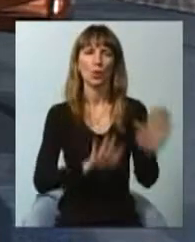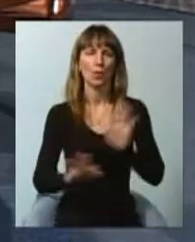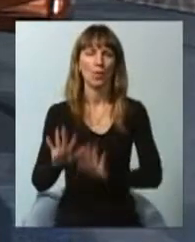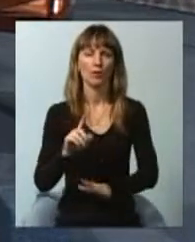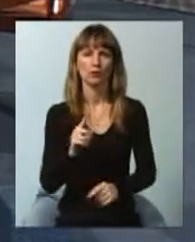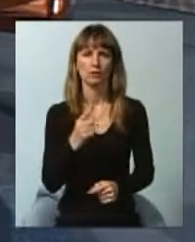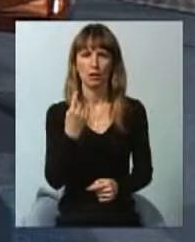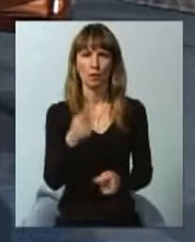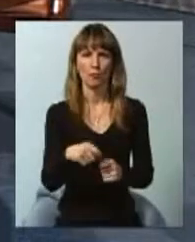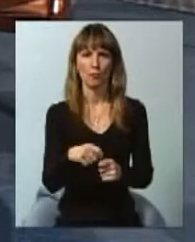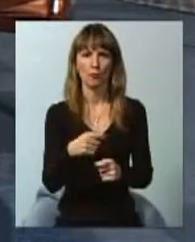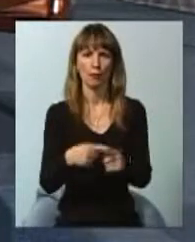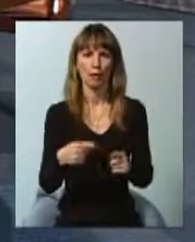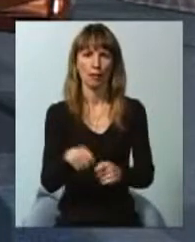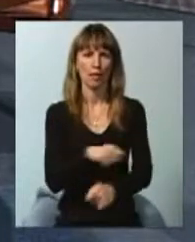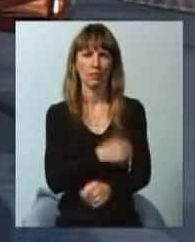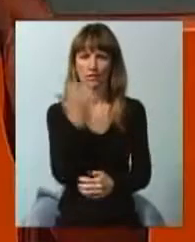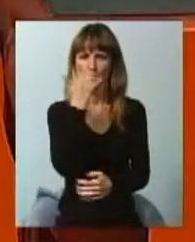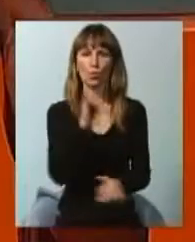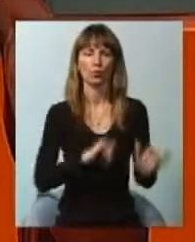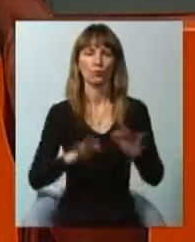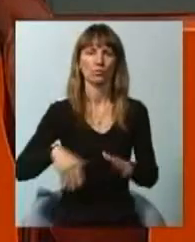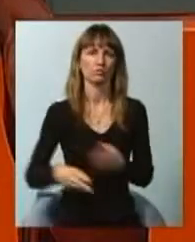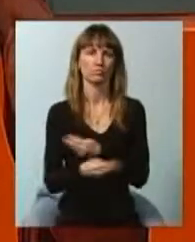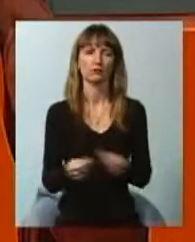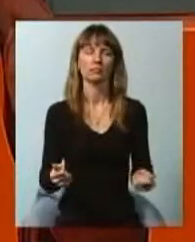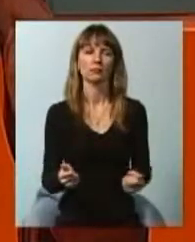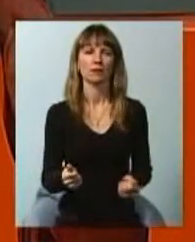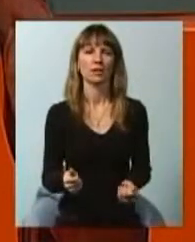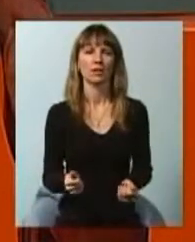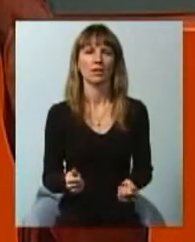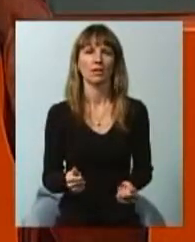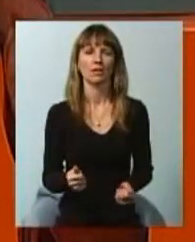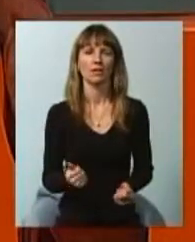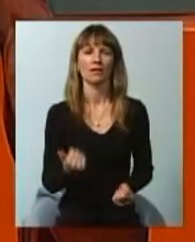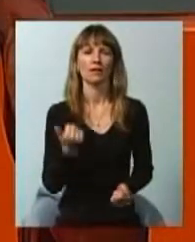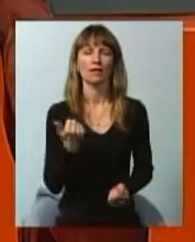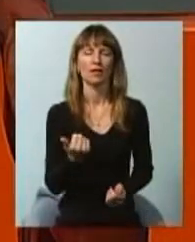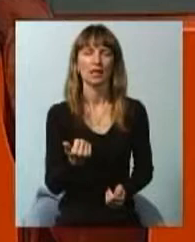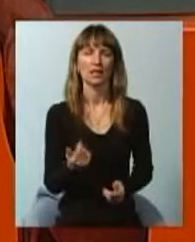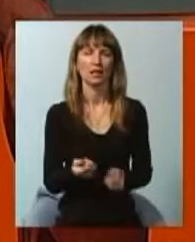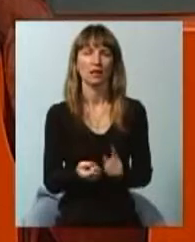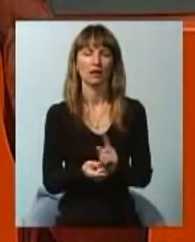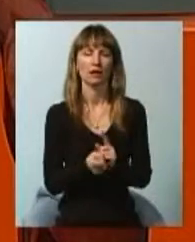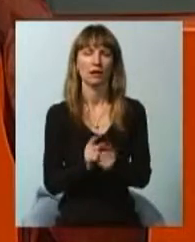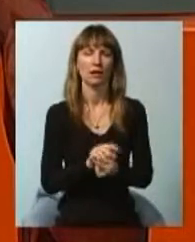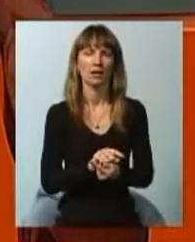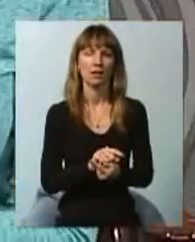за півметра нічого не видно. Куди він потім дівається? Він перевращається в воду.